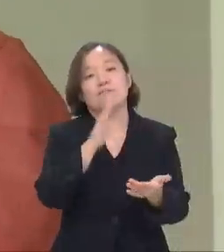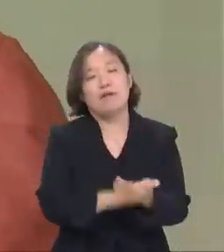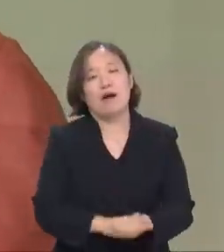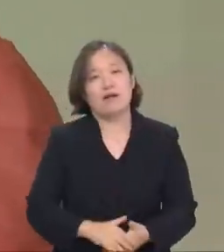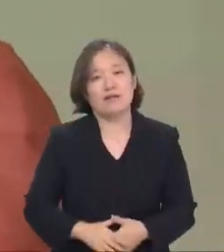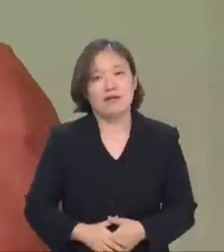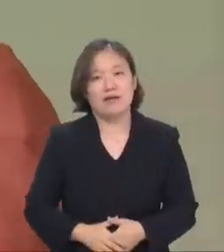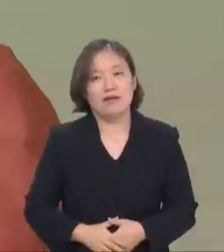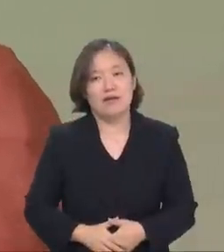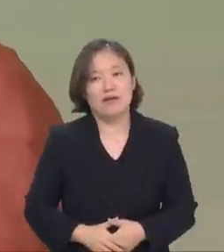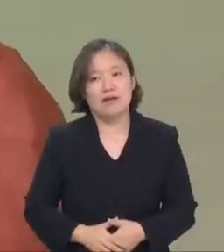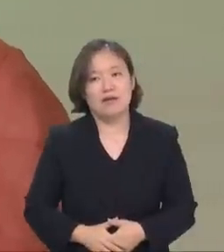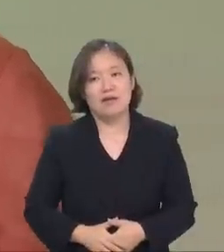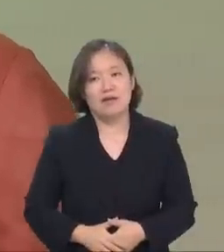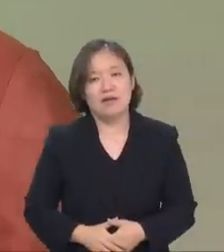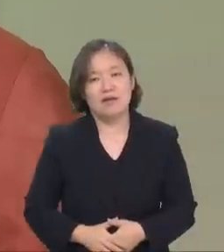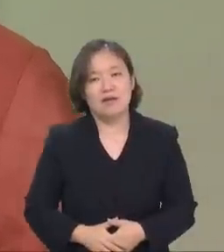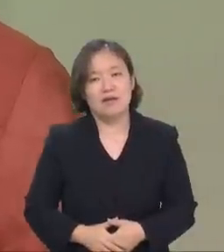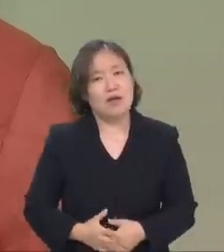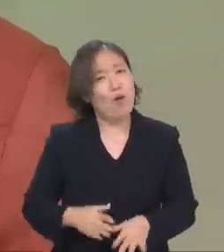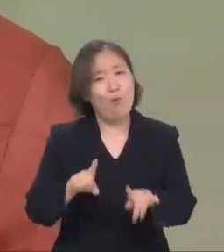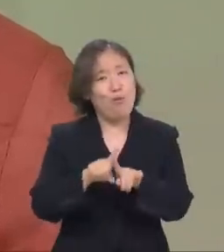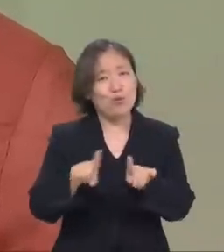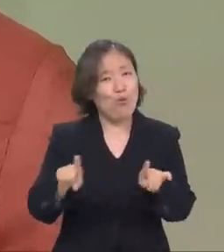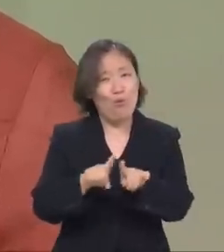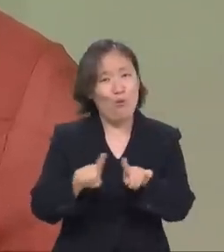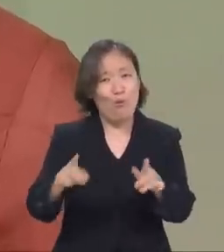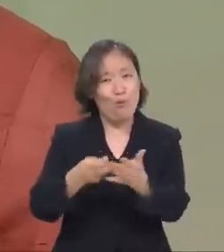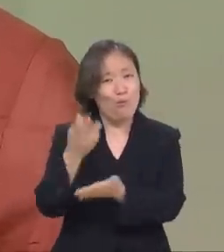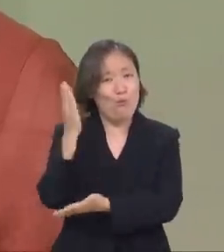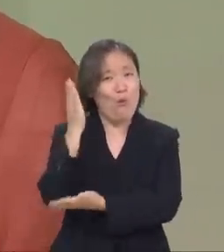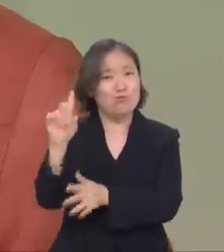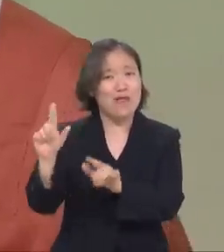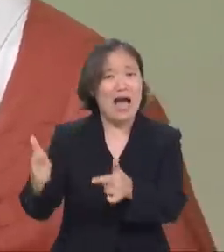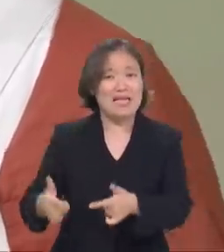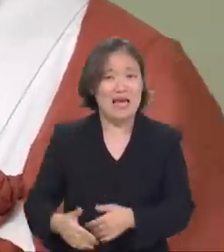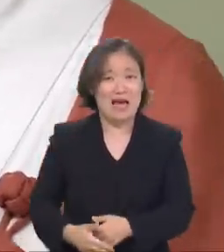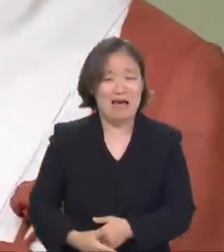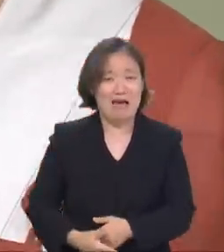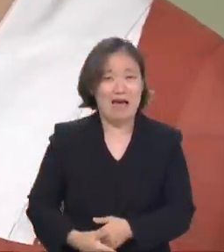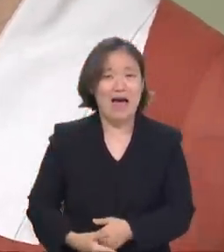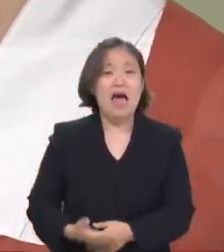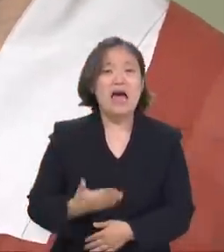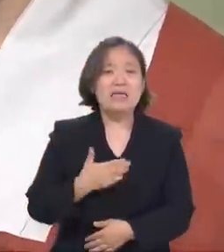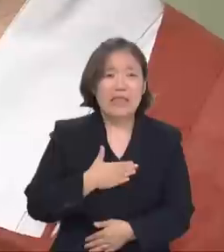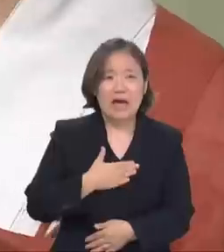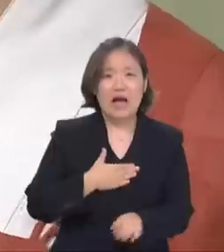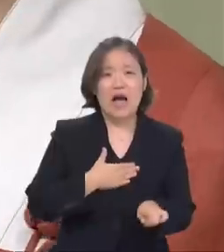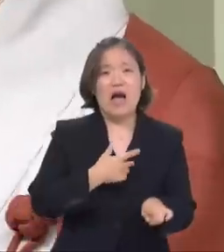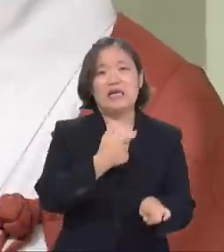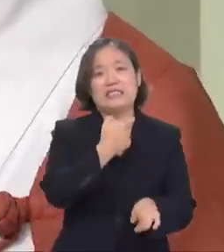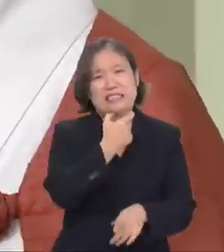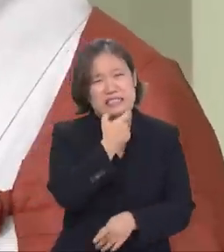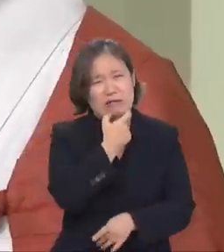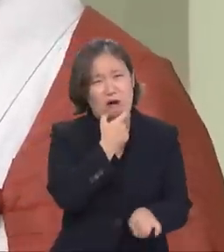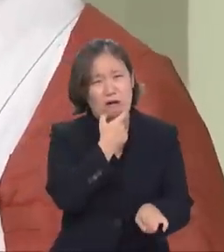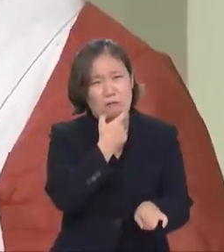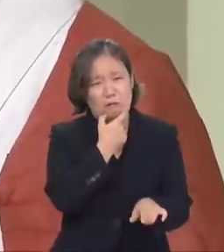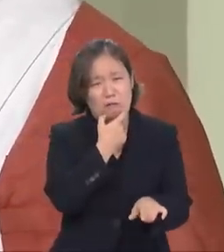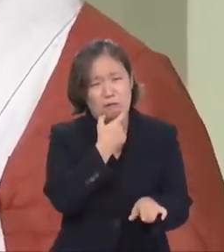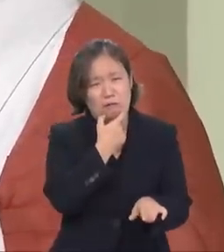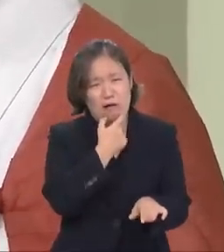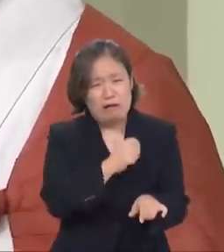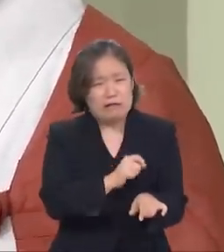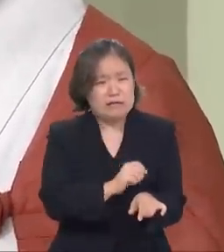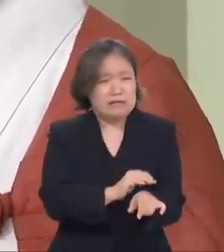보통 법문이 아닙니다 우리가 싫어하고 두려워하고 끔찍하게 여기는